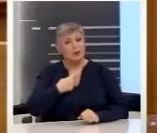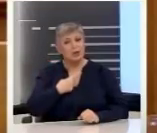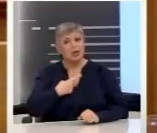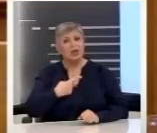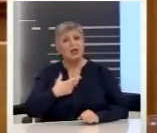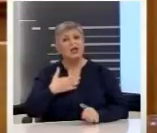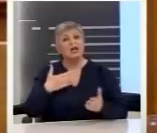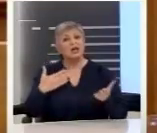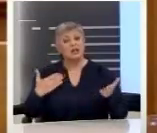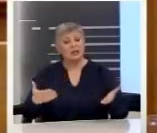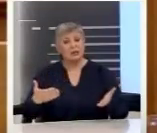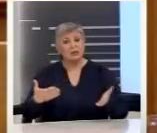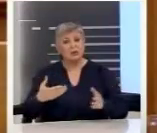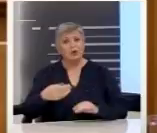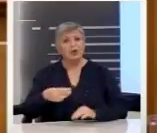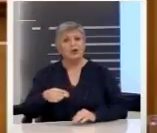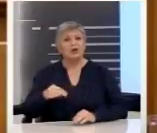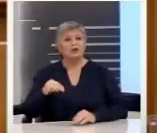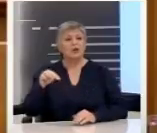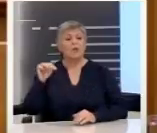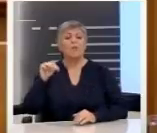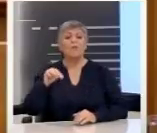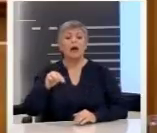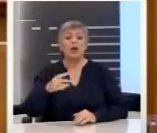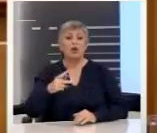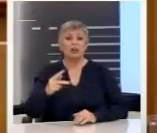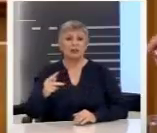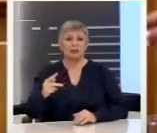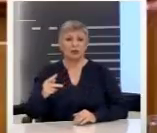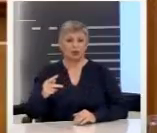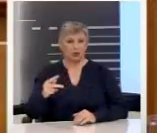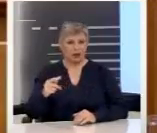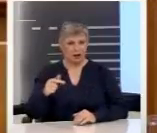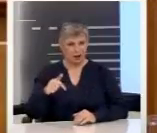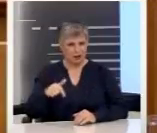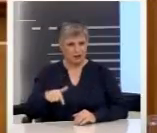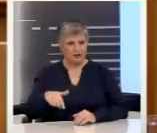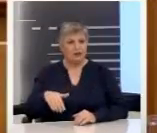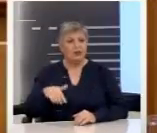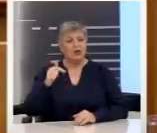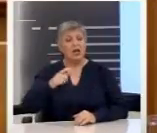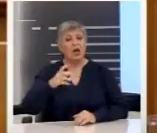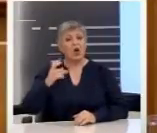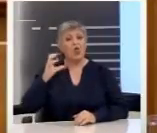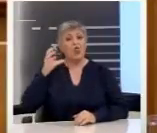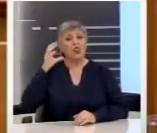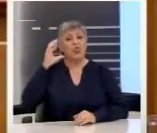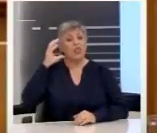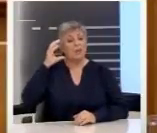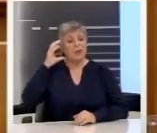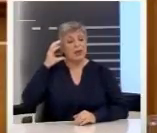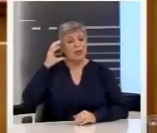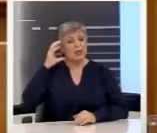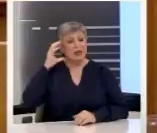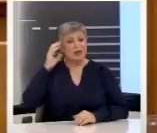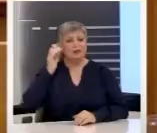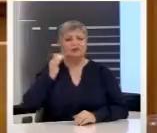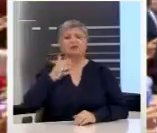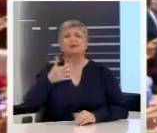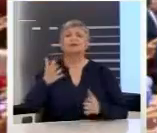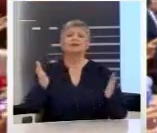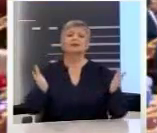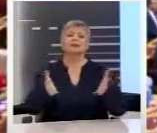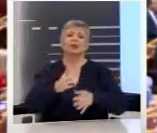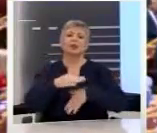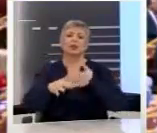λοιπόν, τον Μανώλη του Κεφαλογιάννη, να λέει τζάμπα μάγκας, θυμήθηκα τότε τον Κώστα Σιμίτη. Πώς τον, τέλος πάντων. Ο